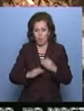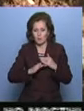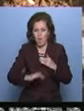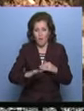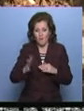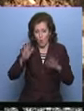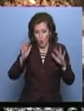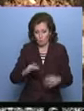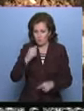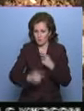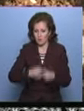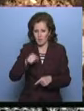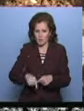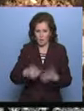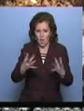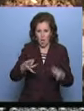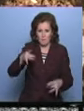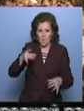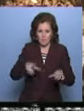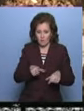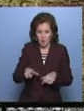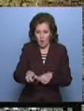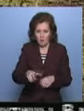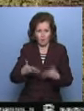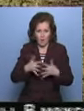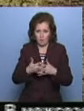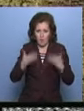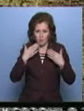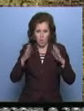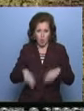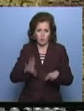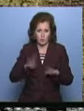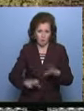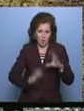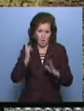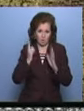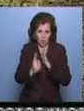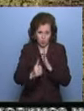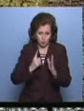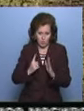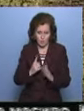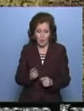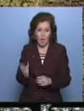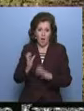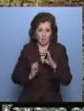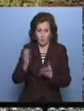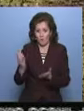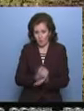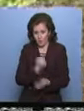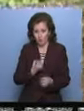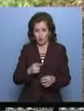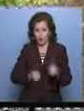и непроезжаемое месиво. И каждую осень-весну деревня остается без рейсового автобуса. Перевозчик, выигравший тендер на